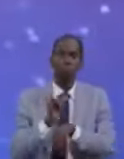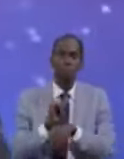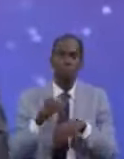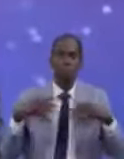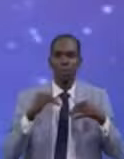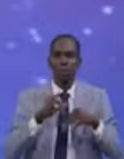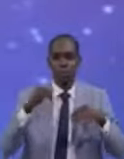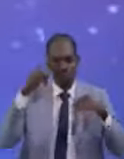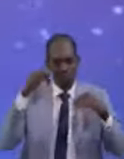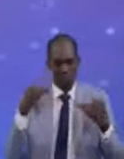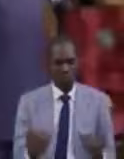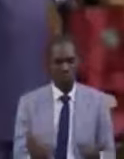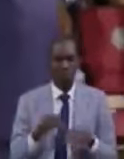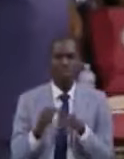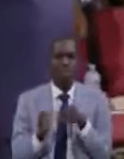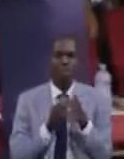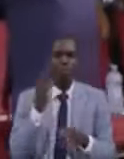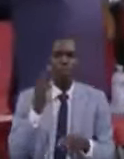de Jésus